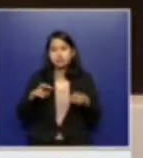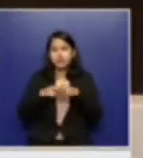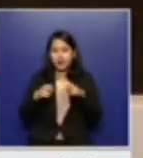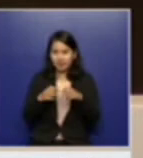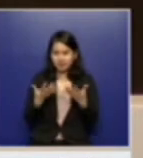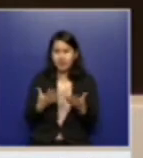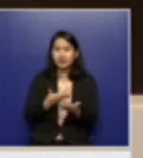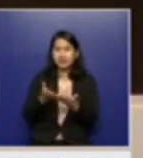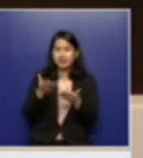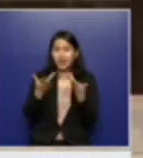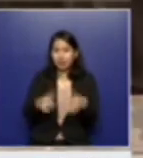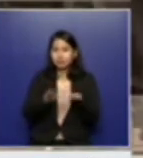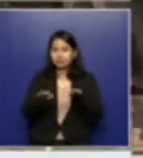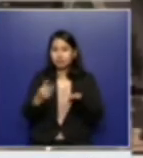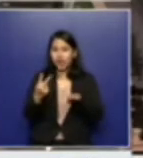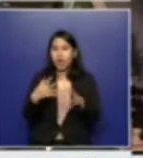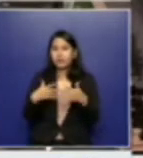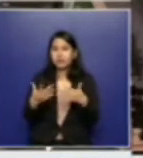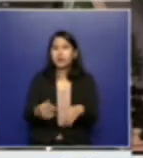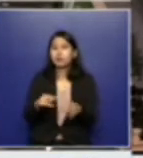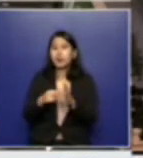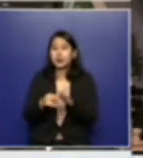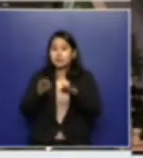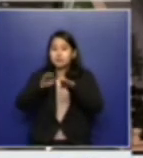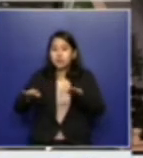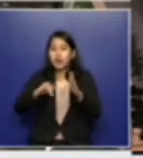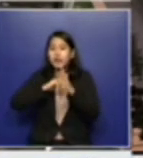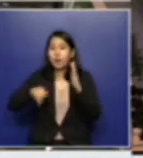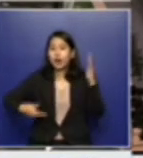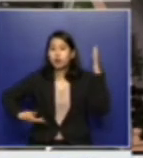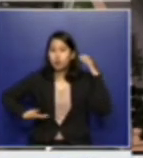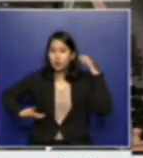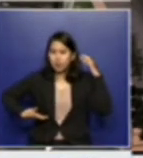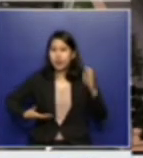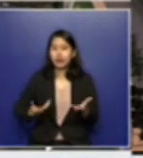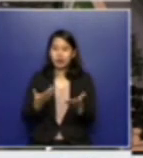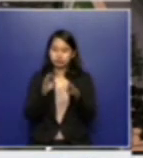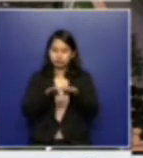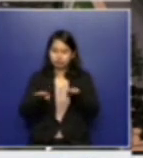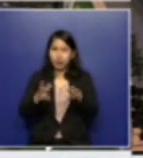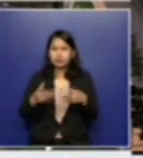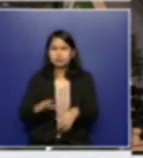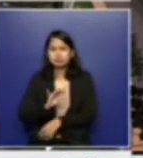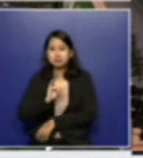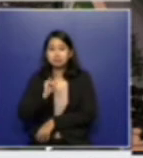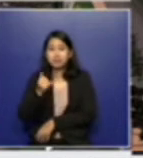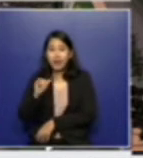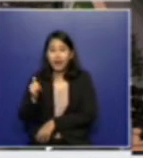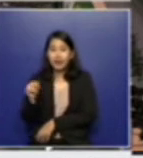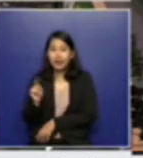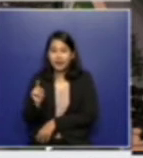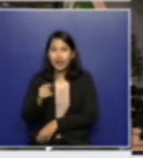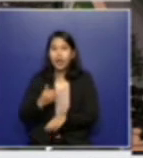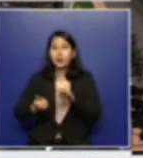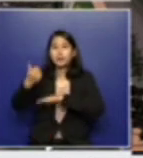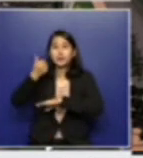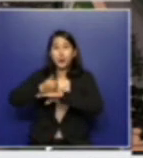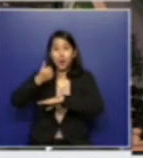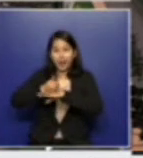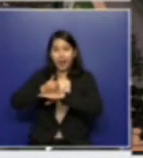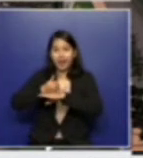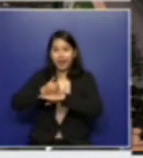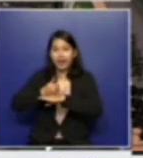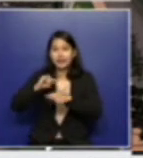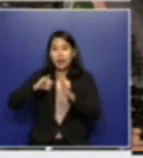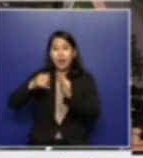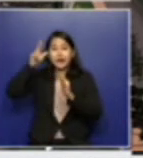ไอ้ซื้อมา2ลำเนี่ยก็ต้องเอาไปจอดไว้ที่ลพบุรีและที่สำคัญก็คือวันดีคืนดีไปเชิญผู้ว่าหมูป่าที่